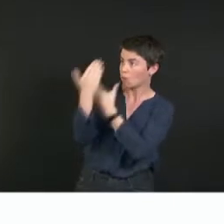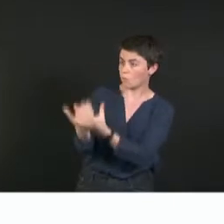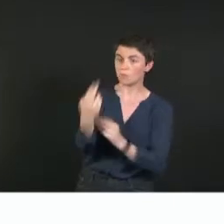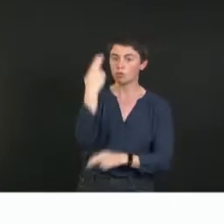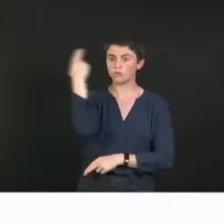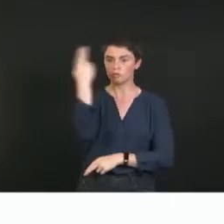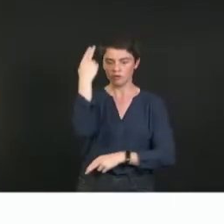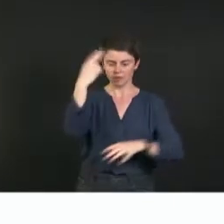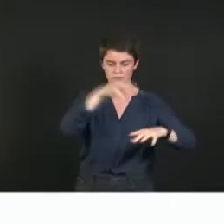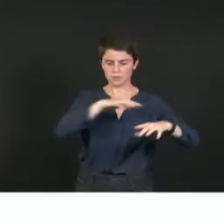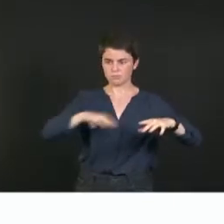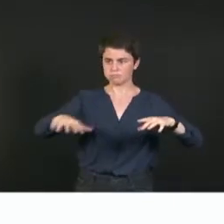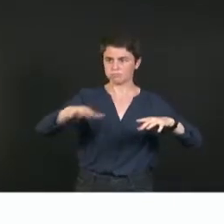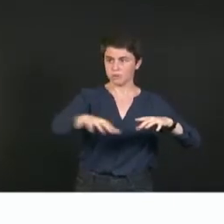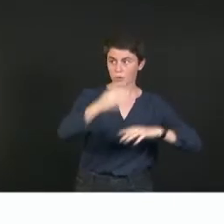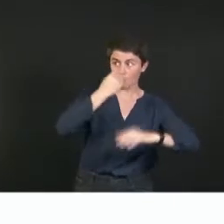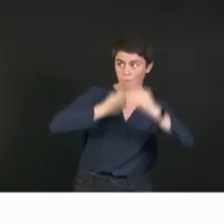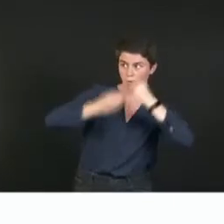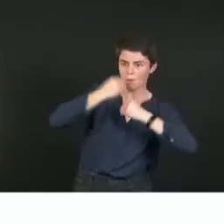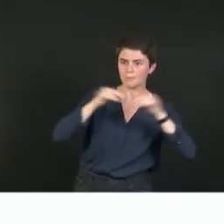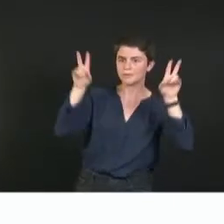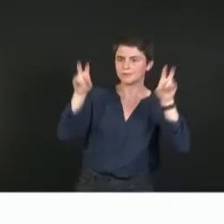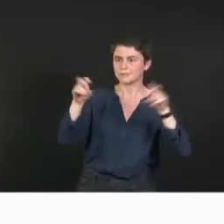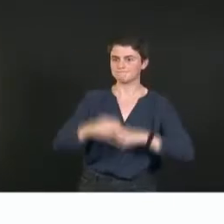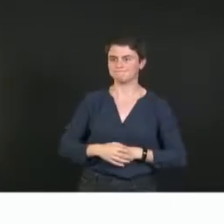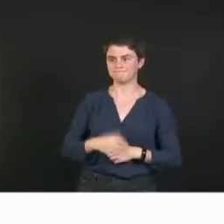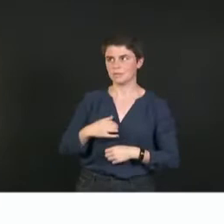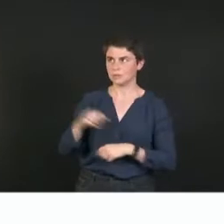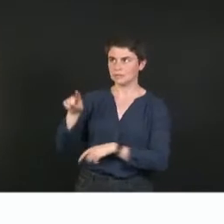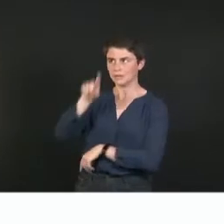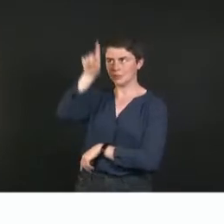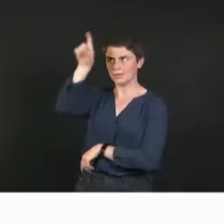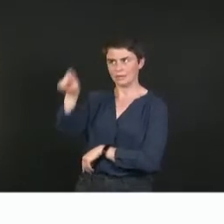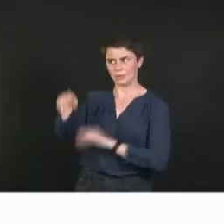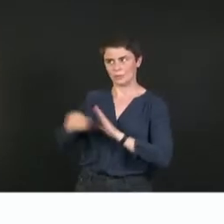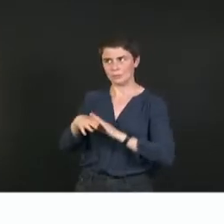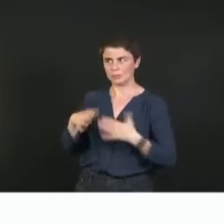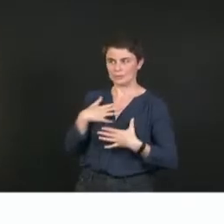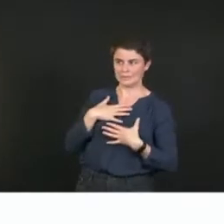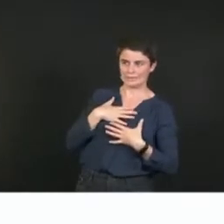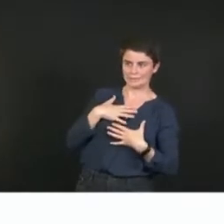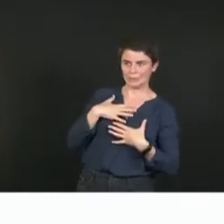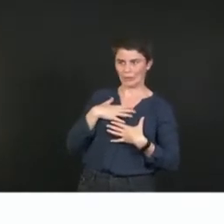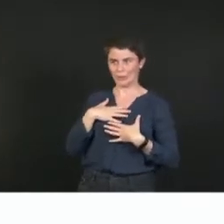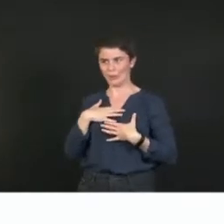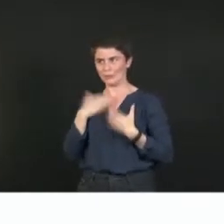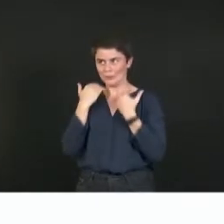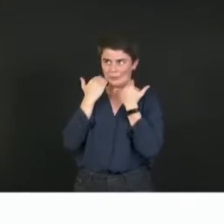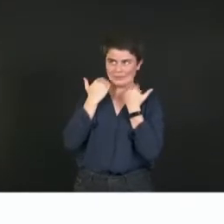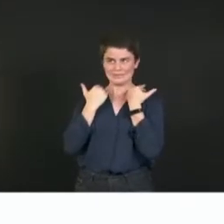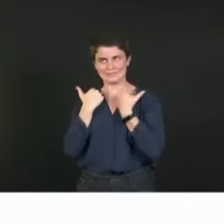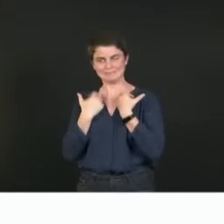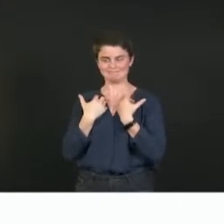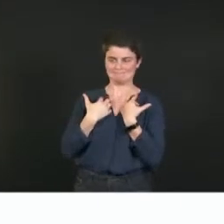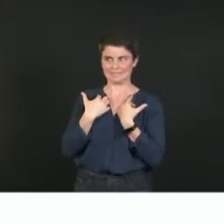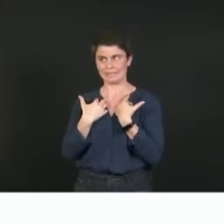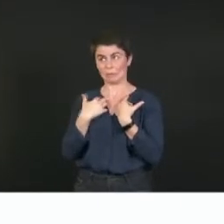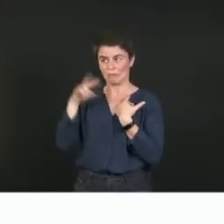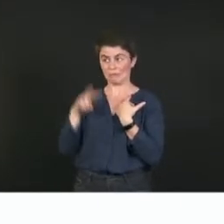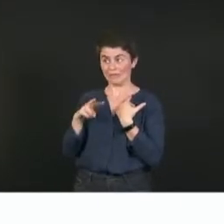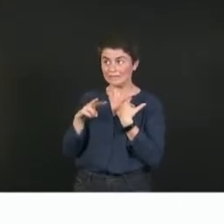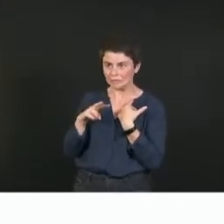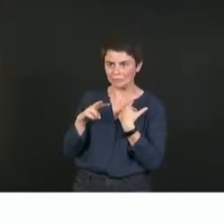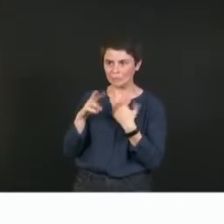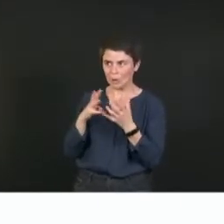comestible. On n'était pas très fiers de poser cette question au début et puis parce que c'était un peu fou